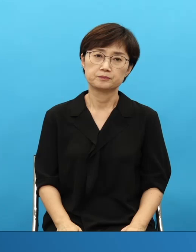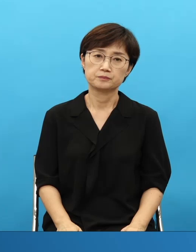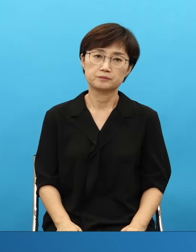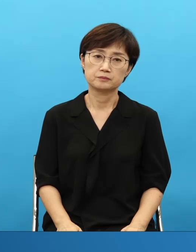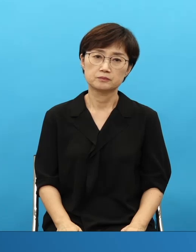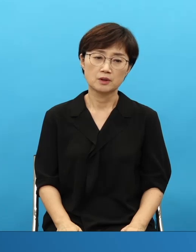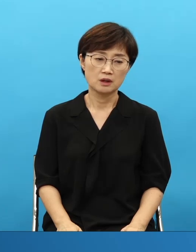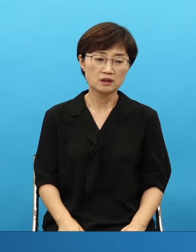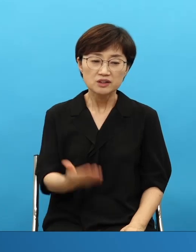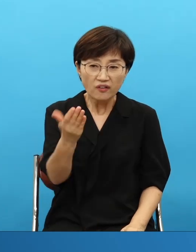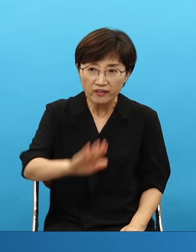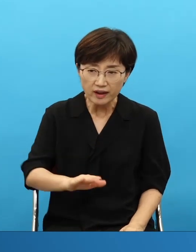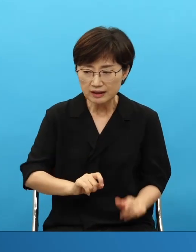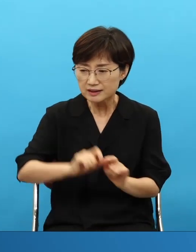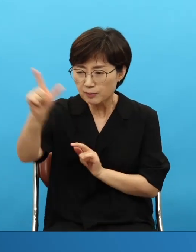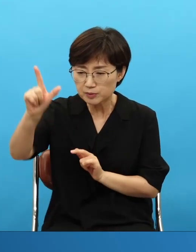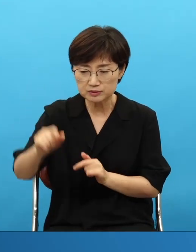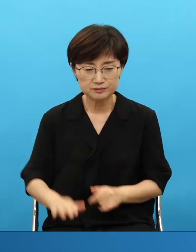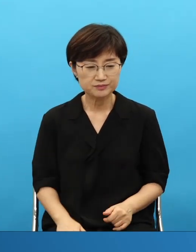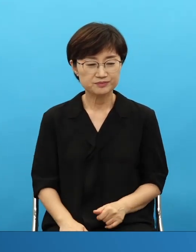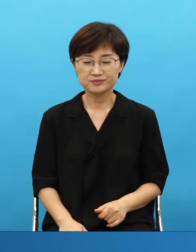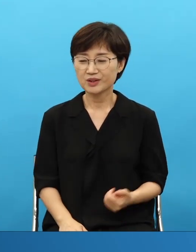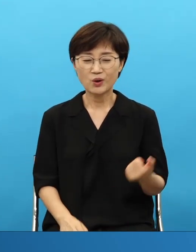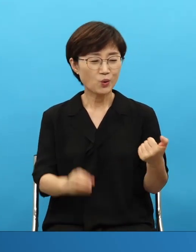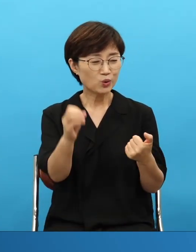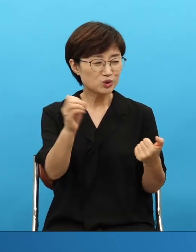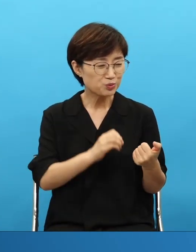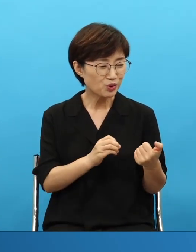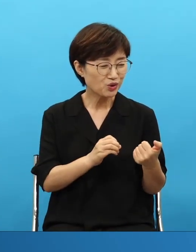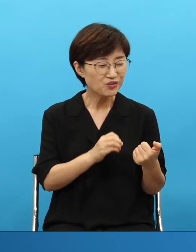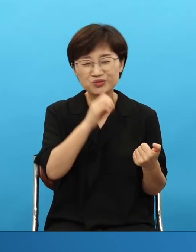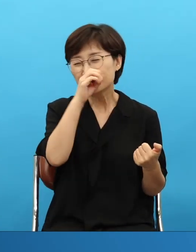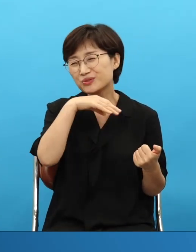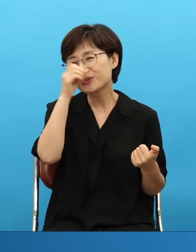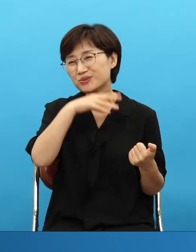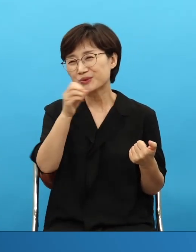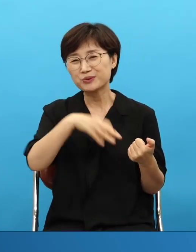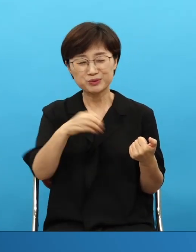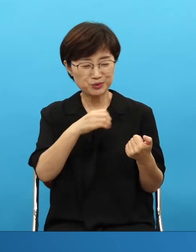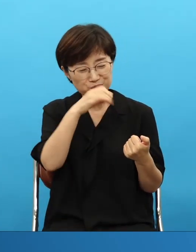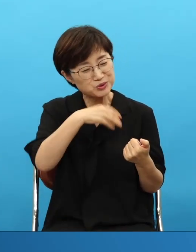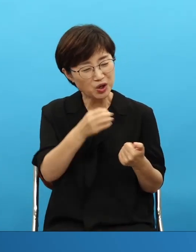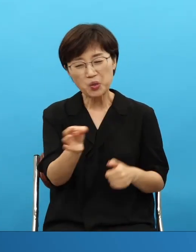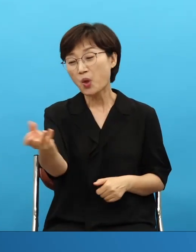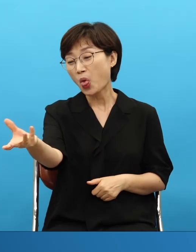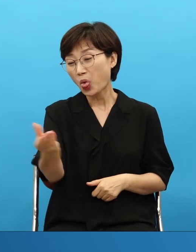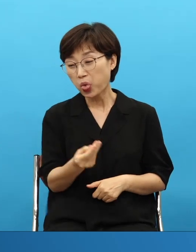50%도 준비 안 돼가지고요. 빚내가 시작하면 어떻게 됩니까?